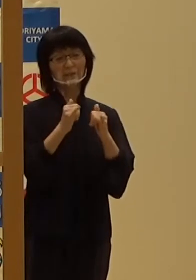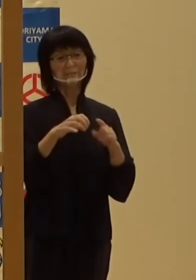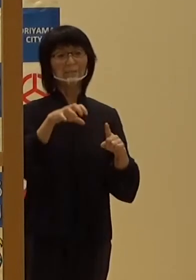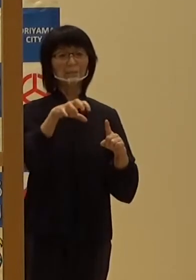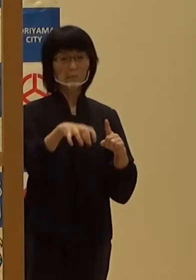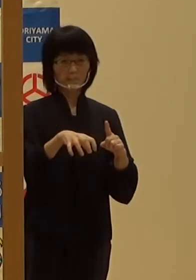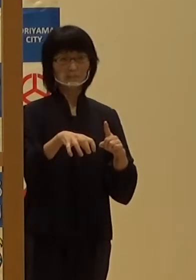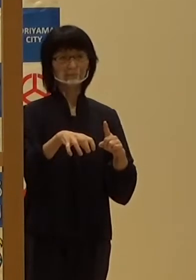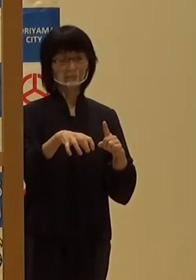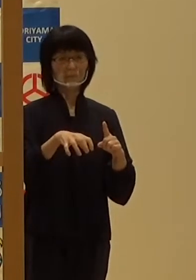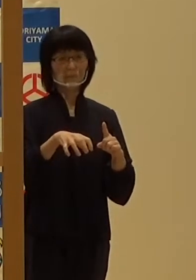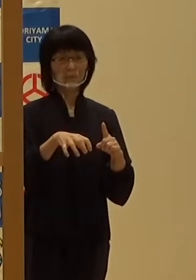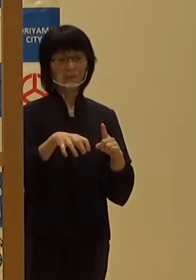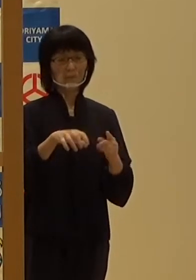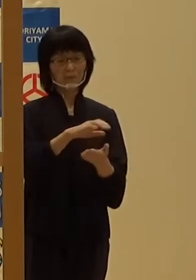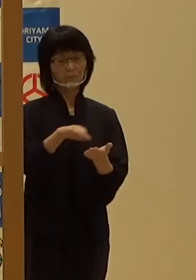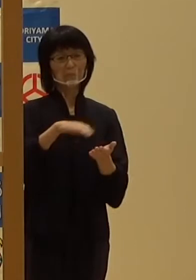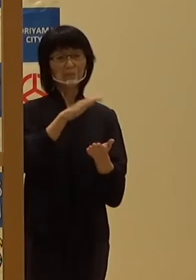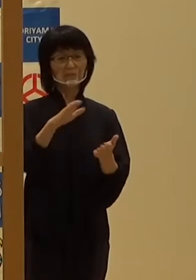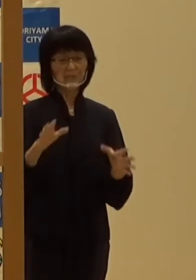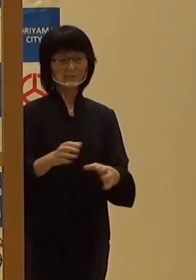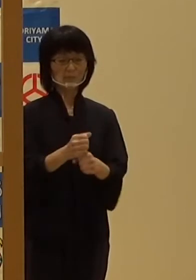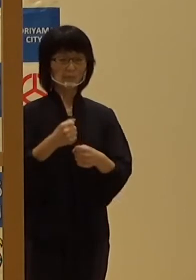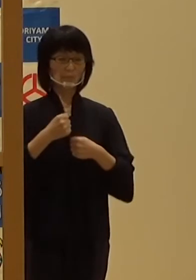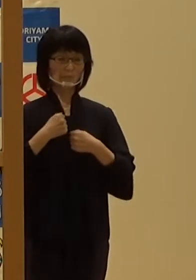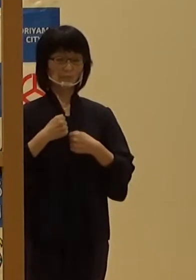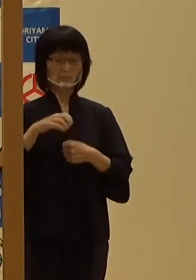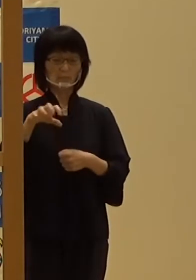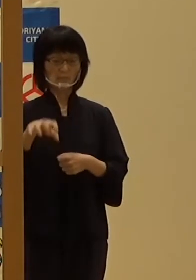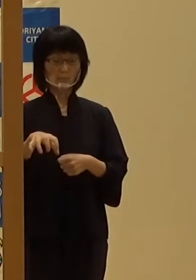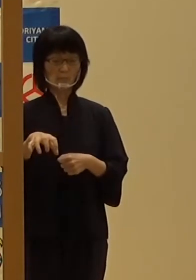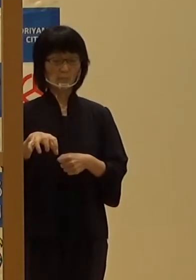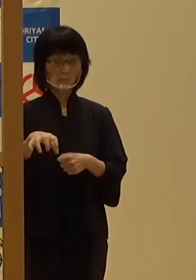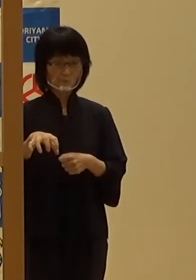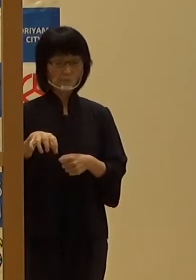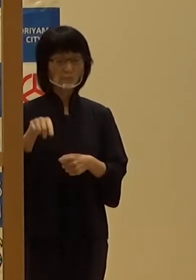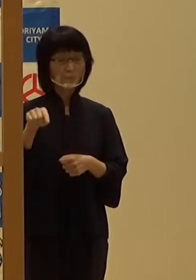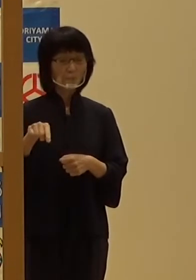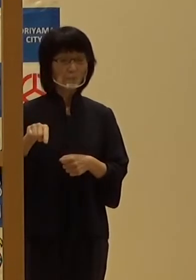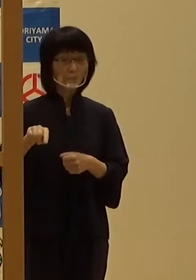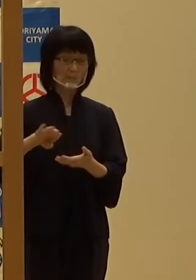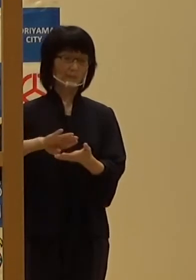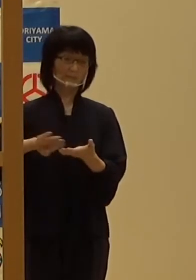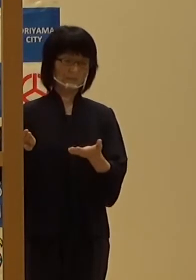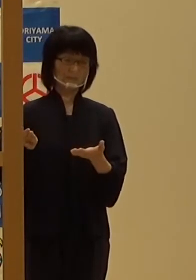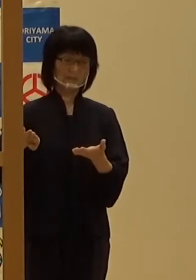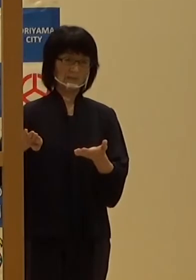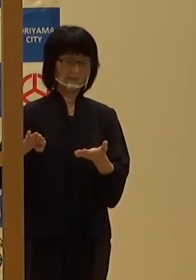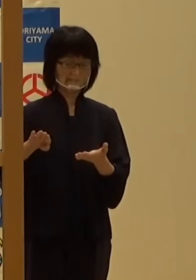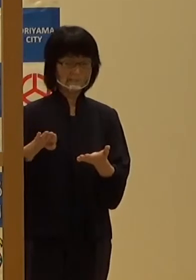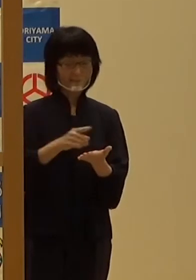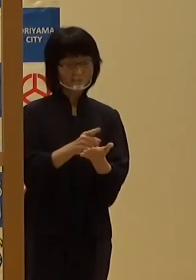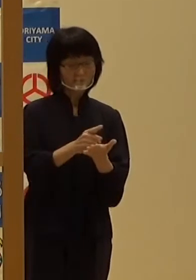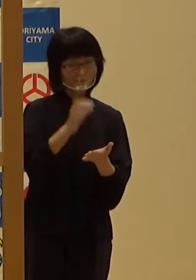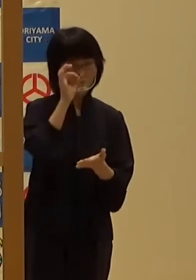園の郡山総合運動場等を除く地図を後で見ていただければ分かり